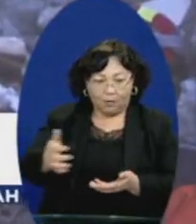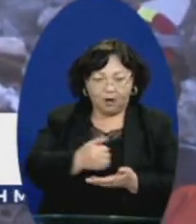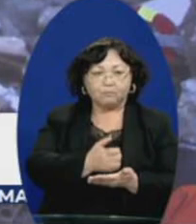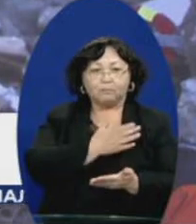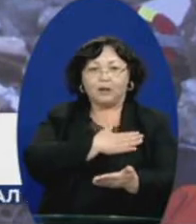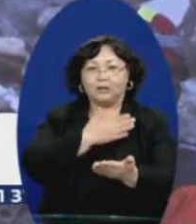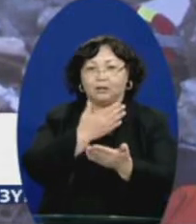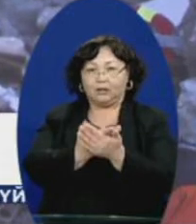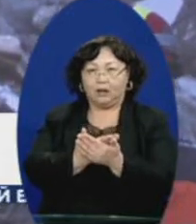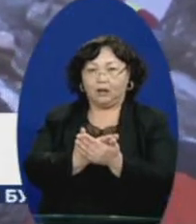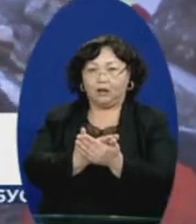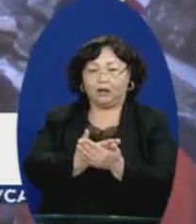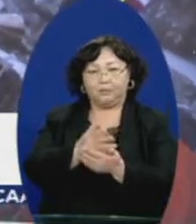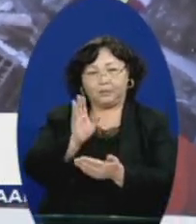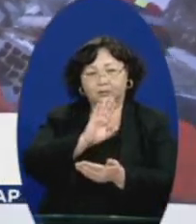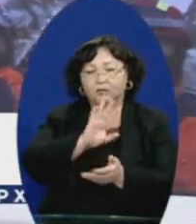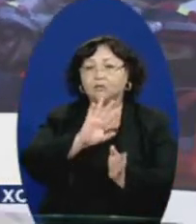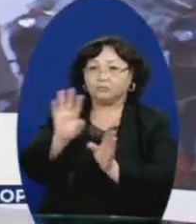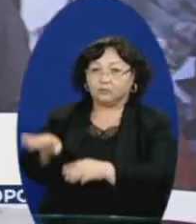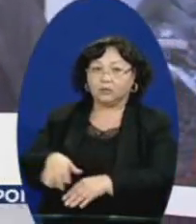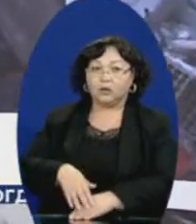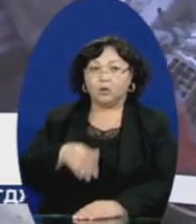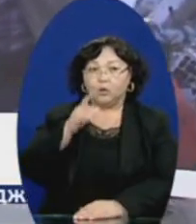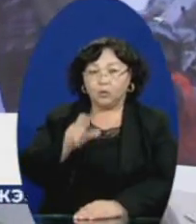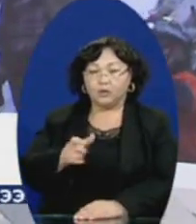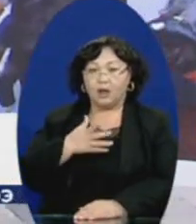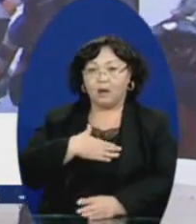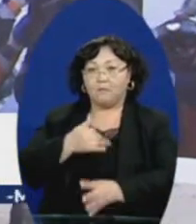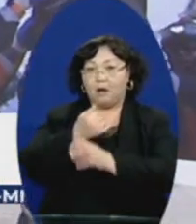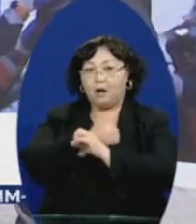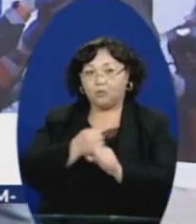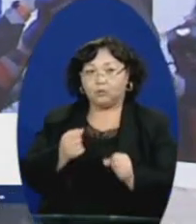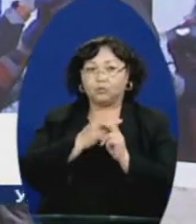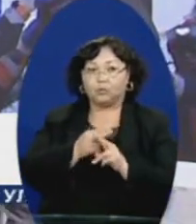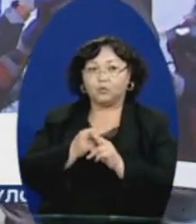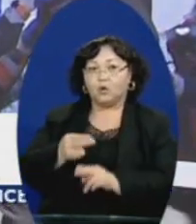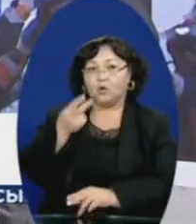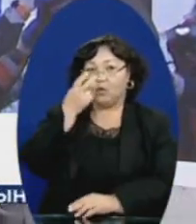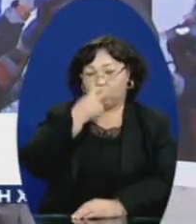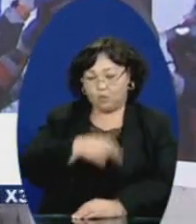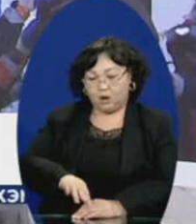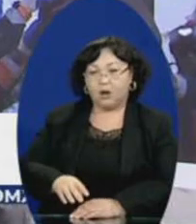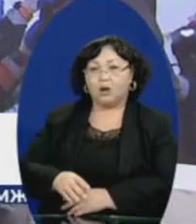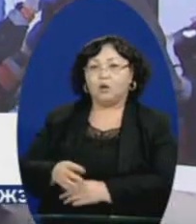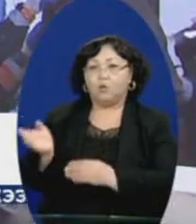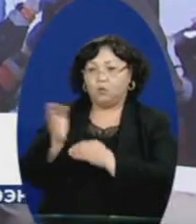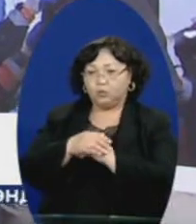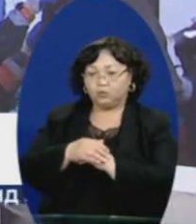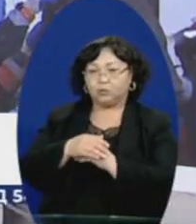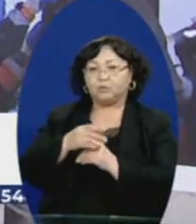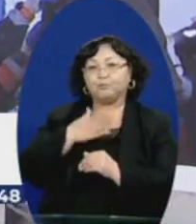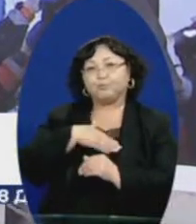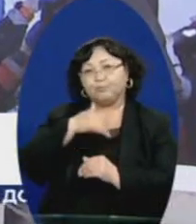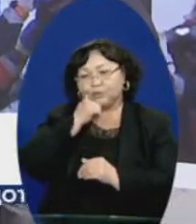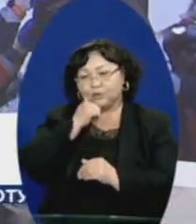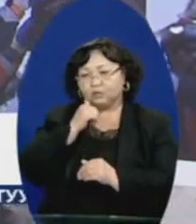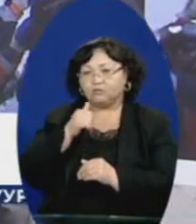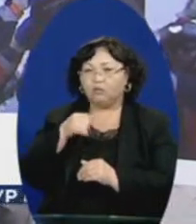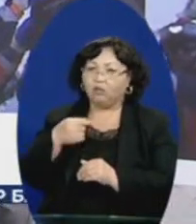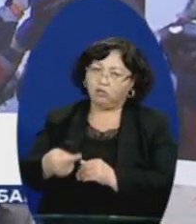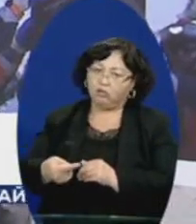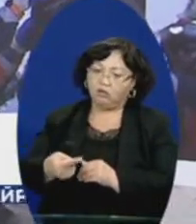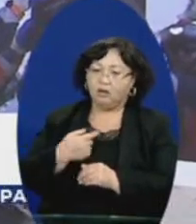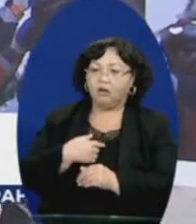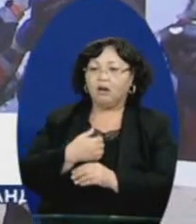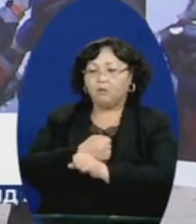баярлаад явжсэн. Тэгээ өөр газар нөгөө хүний амьнасыг аварчсэн бас цогцос гаргажсэн тэр зургнууд байгаа. Гэтэ зарим